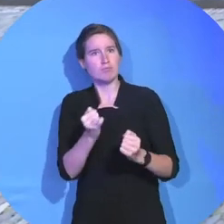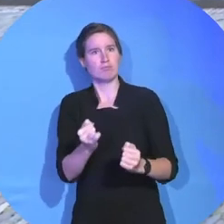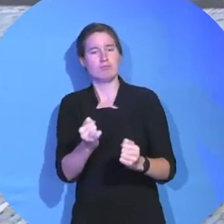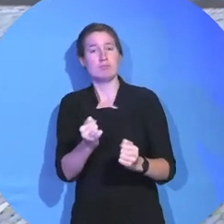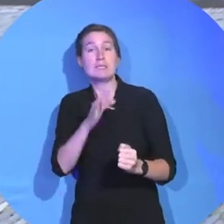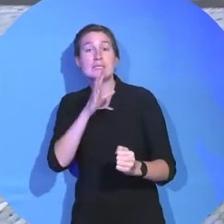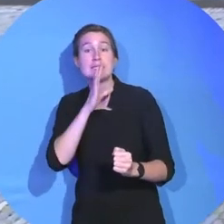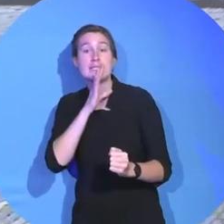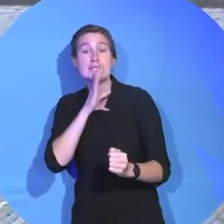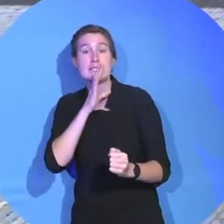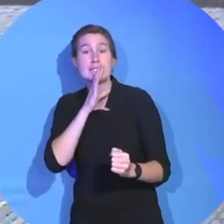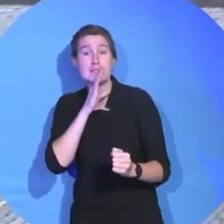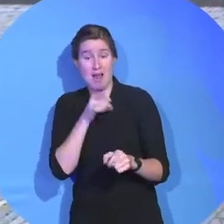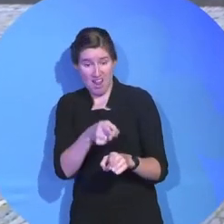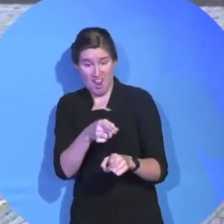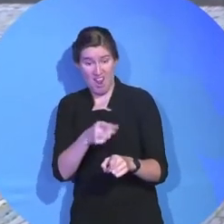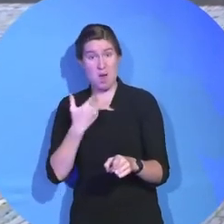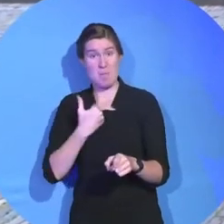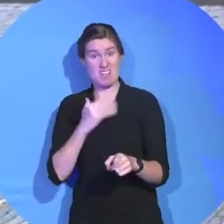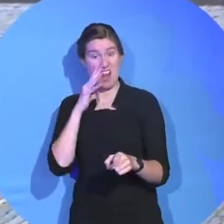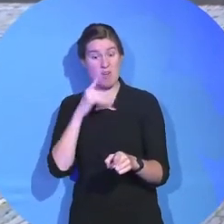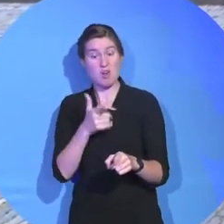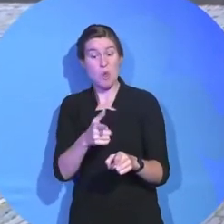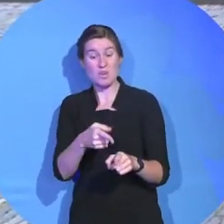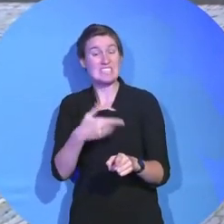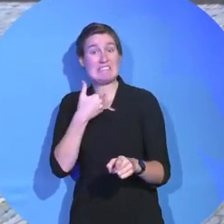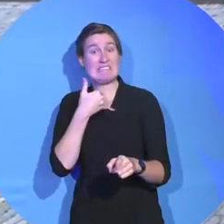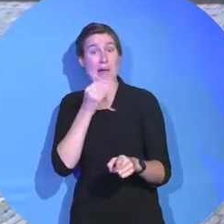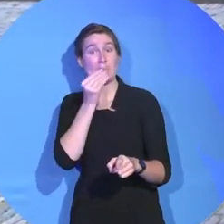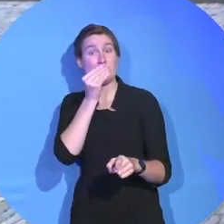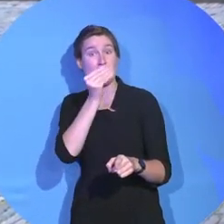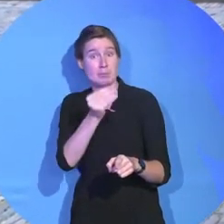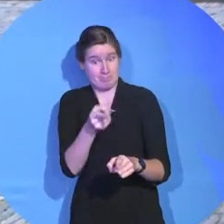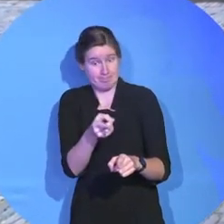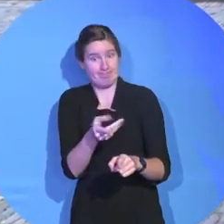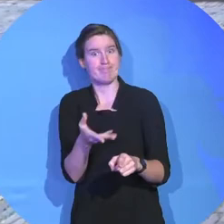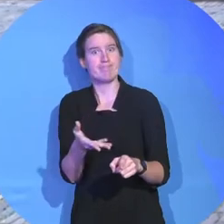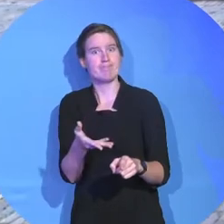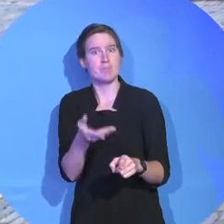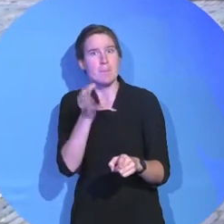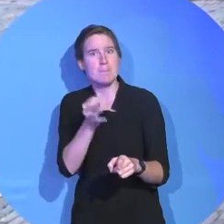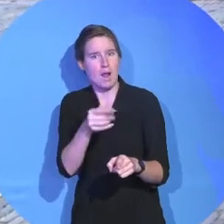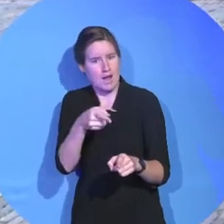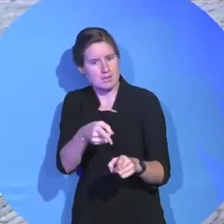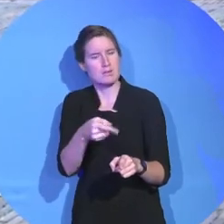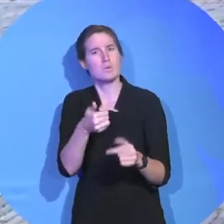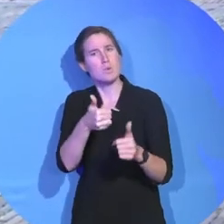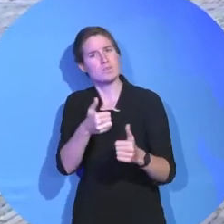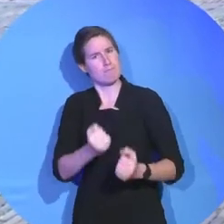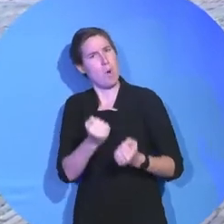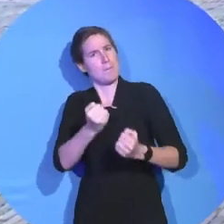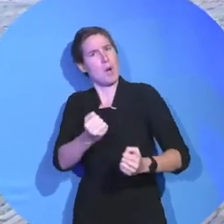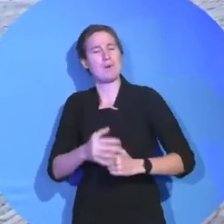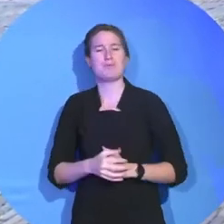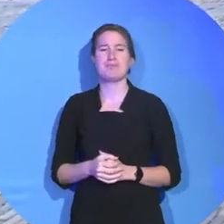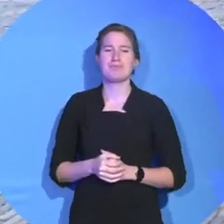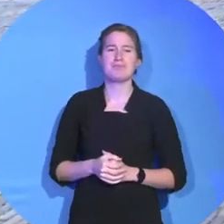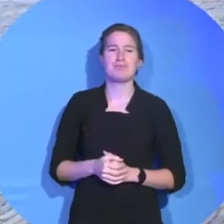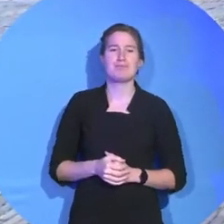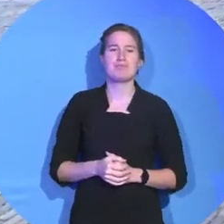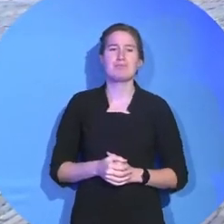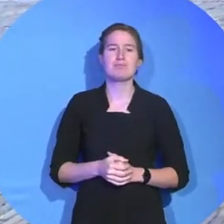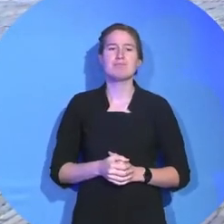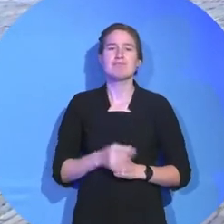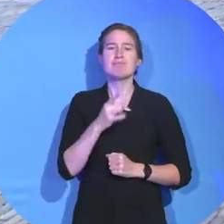als er menselijk leven is wat geen stem heeft, dan is dat het ongeboren leven. Dus juist daarom ook vind ik het belangrijk om daarvoor op te komen. Er is hier een coalitie gevormd tussen